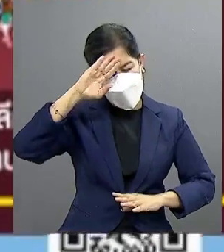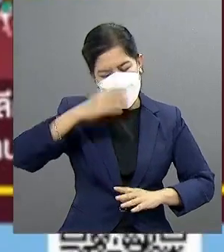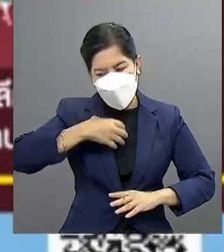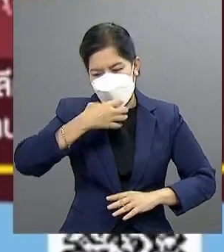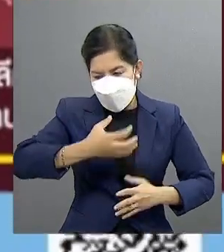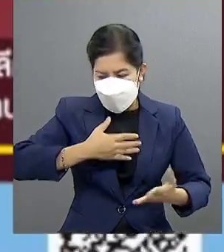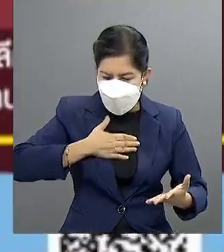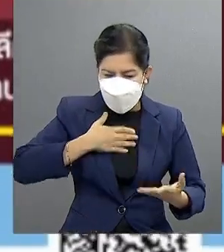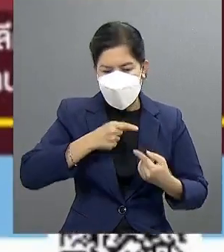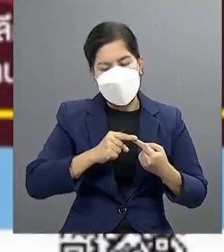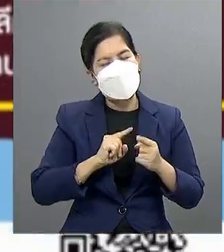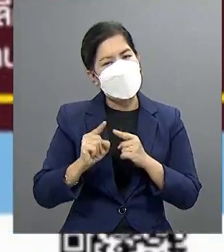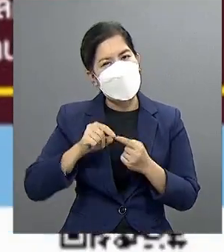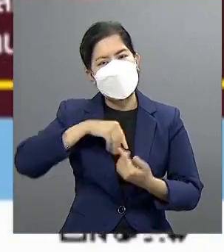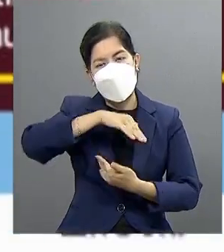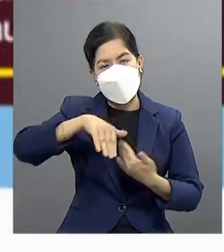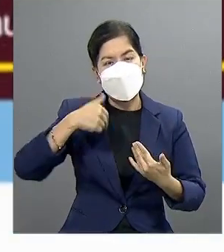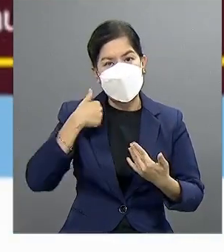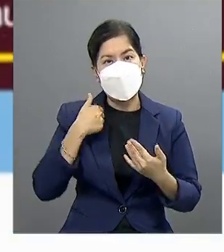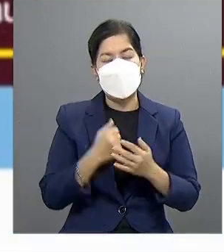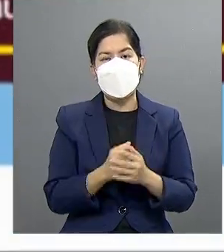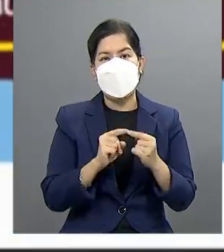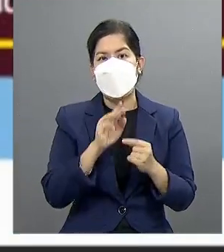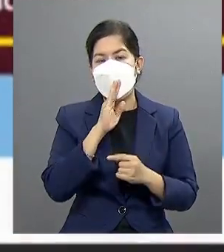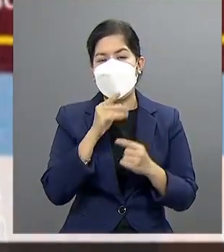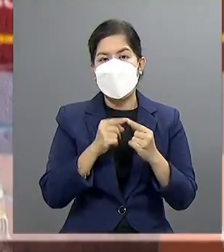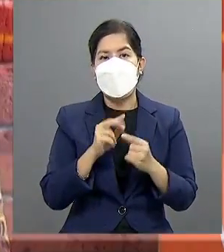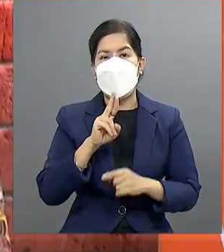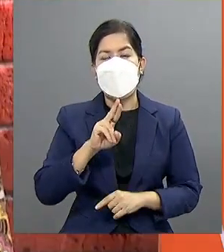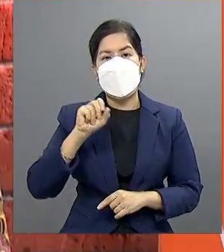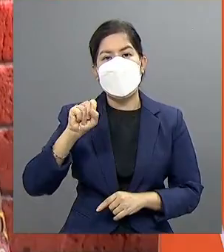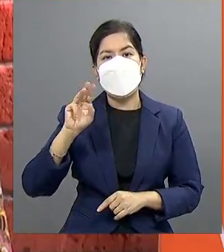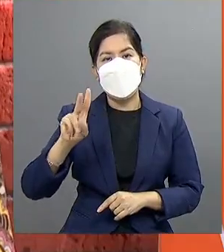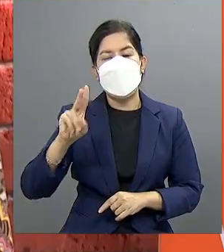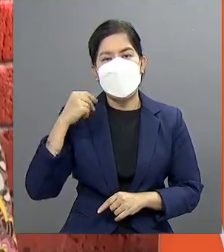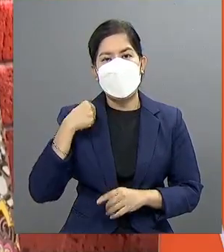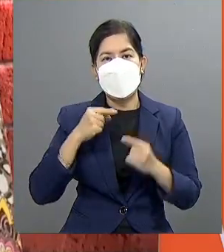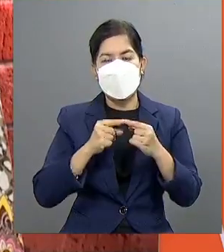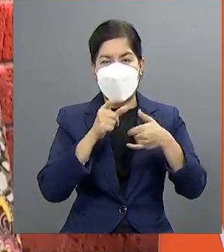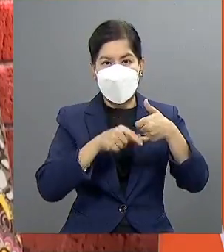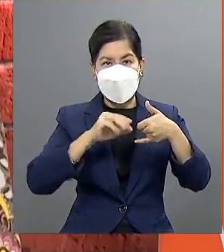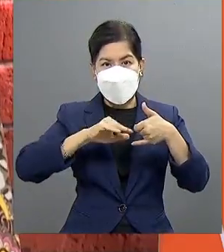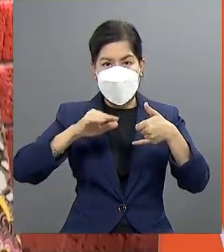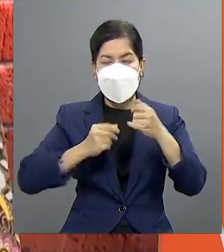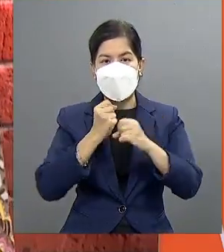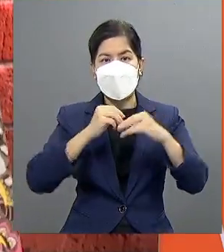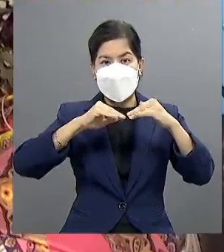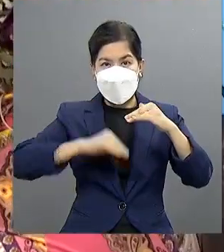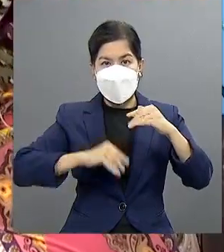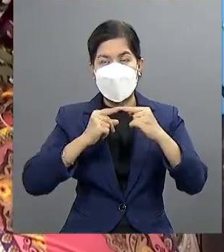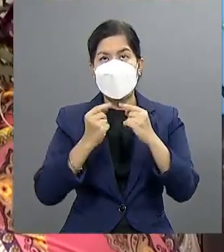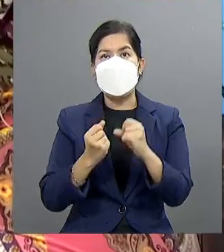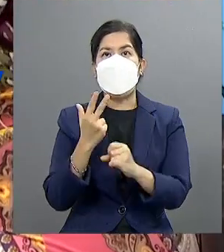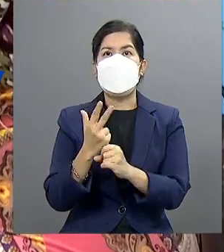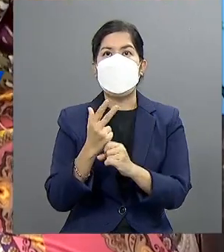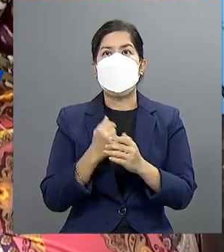มีทุกระบบแต่ RSV เนี่ยจะเป็นแต่ทางเดินหายใจแล้วก็มักจะเป็นในเด็กอายุต่ำกว่า3ปีถ้าเด็กโตกว่านั้นหรือผู้ใหญ่ใช่ค่ะถ้าเด็กโตกว่